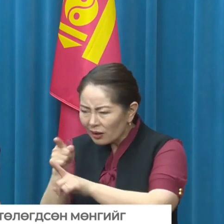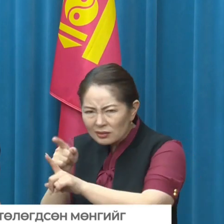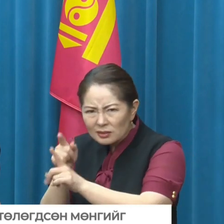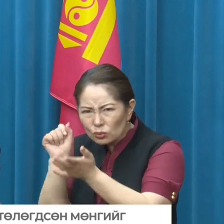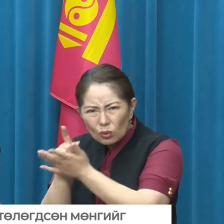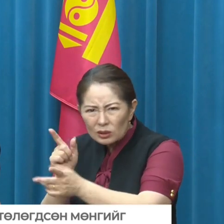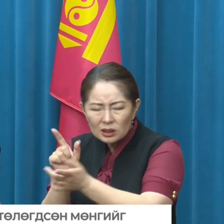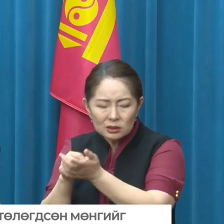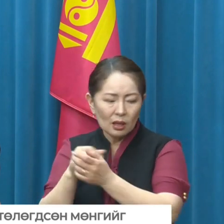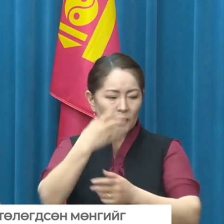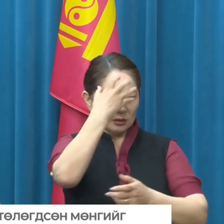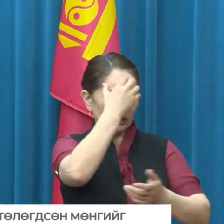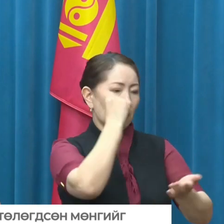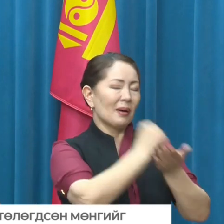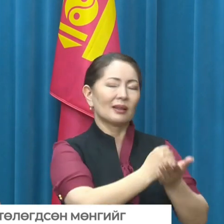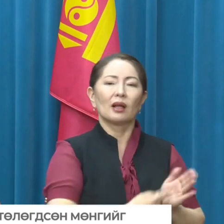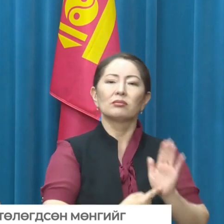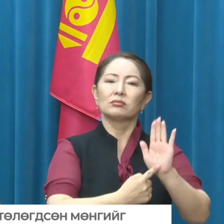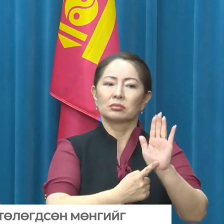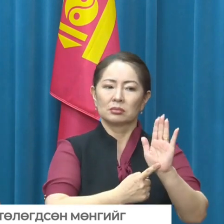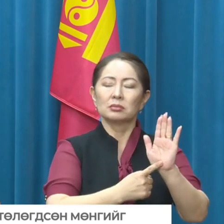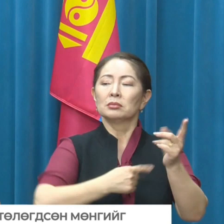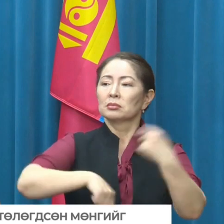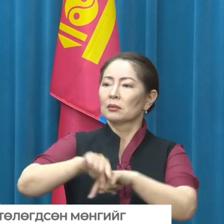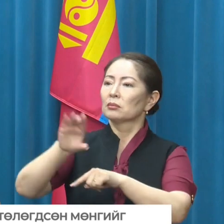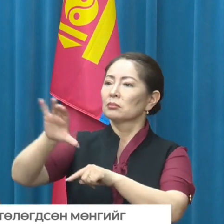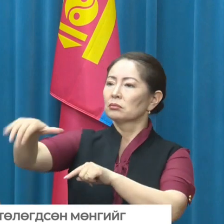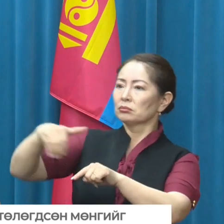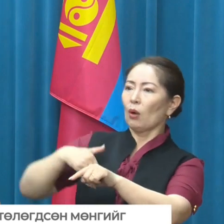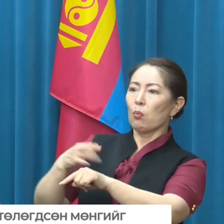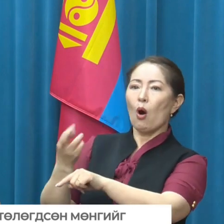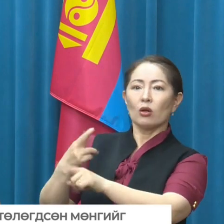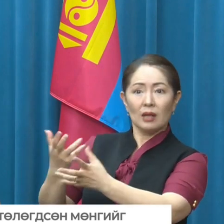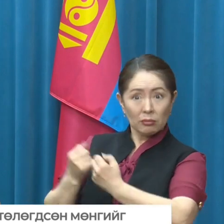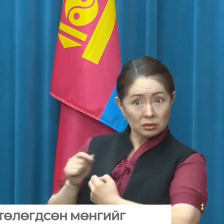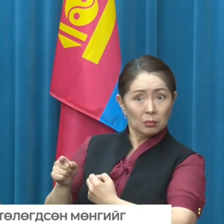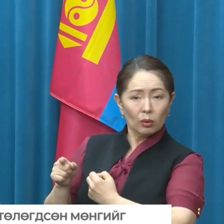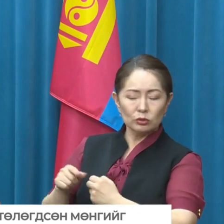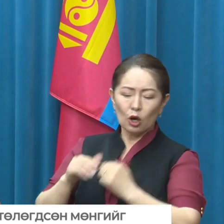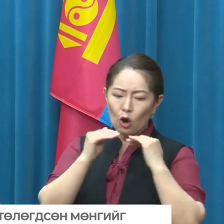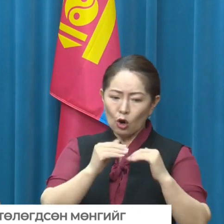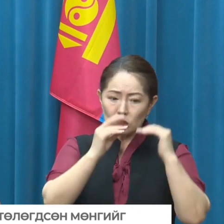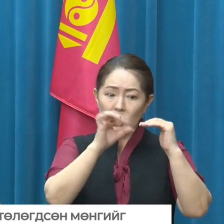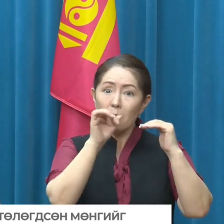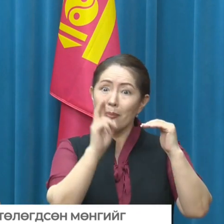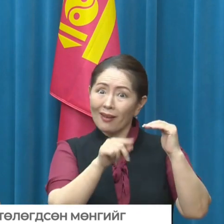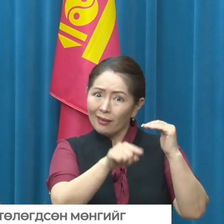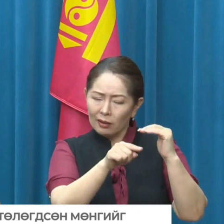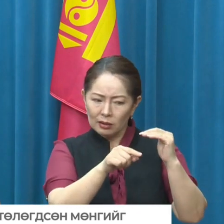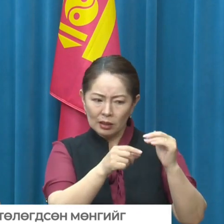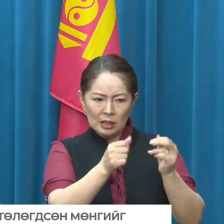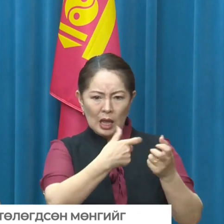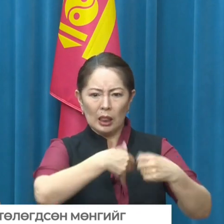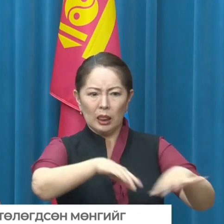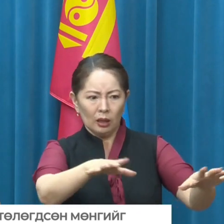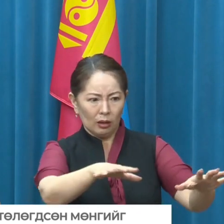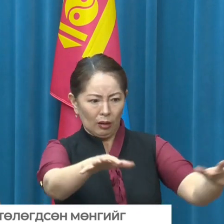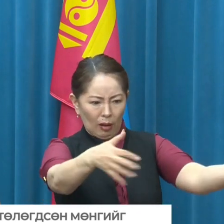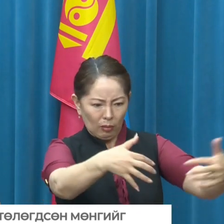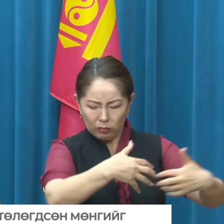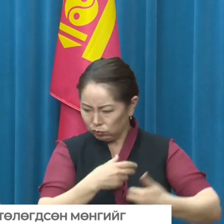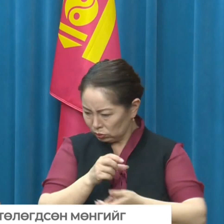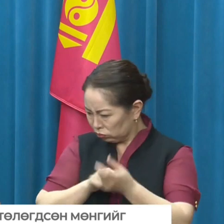засгийн газрын баталгаатай. Тэр өнөөдөр хөгжлийн банкыг одоо энэ дамбарлын хэрэгт авчирчод байгаа эдгээр чанаргүй зээлийг одоо бид нар төлүүлж чадахгүй